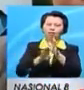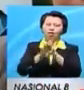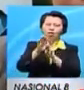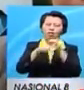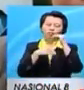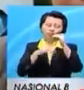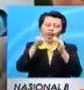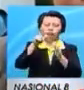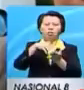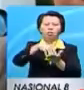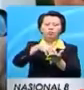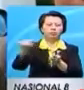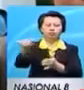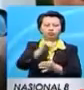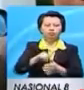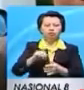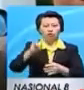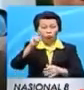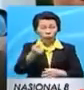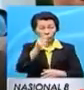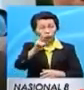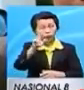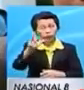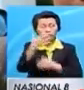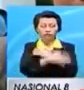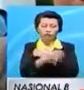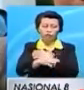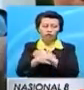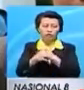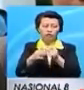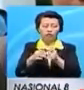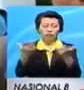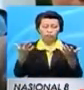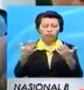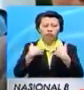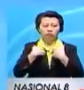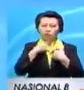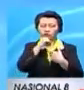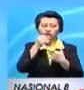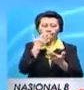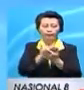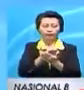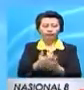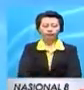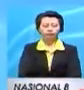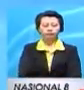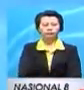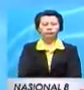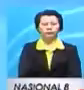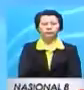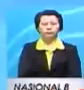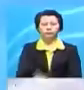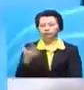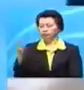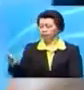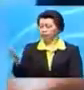negara ASEAN pun, kecuali 2-3 buah negara, prestasi berdagangan telah tidak menggalakkan. Beliau ditemui media